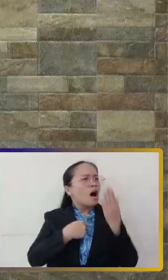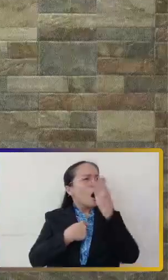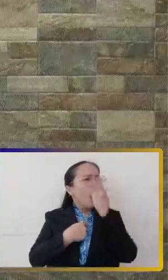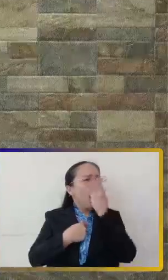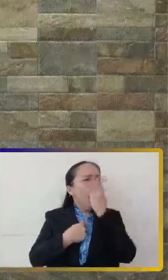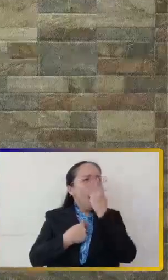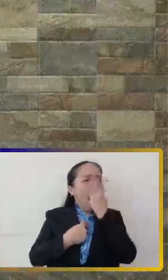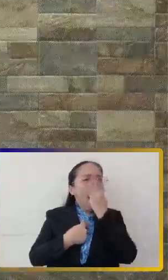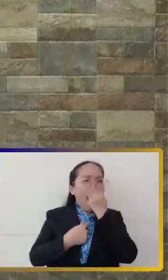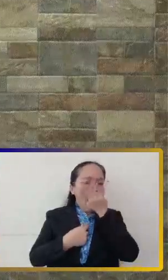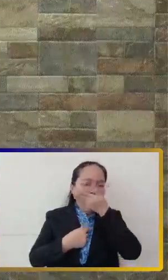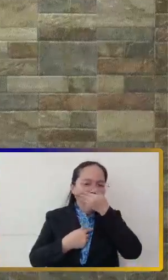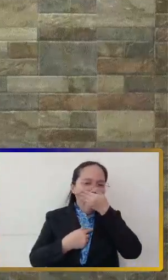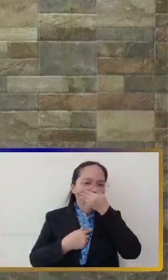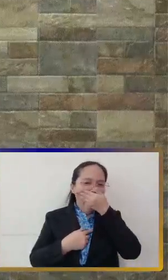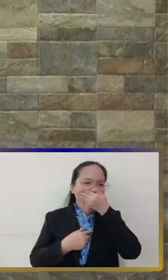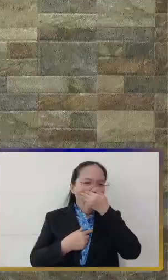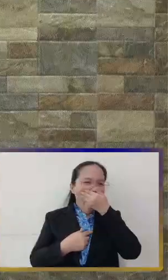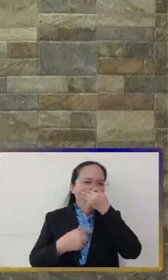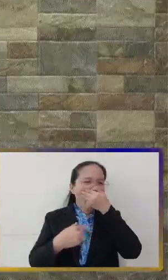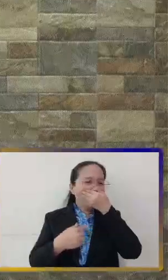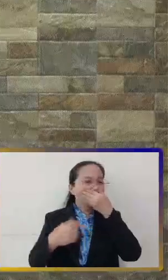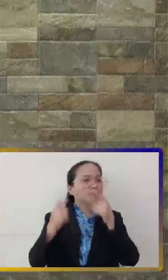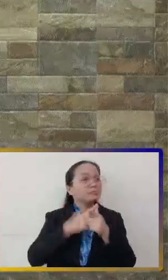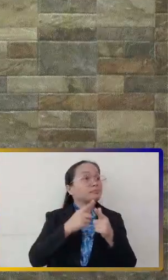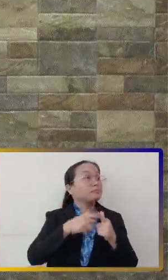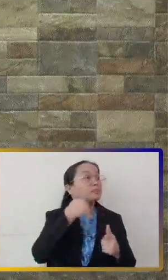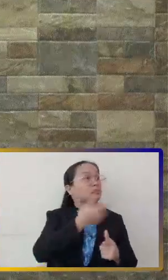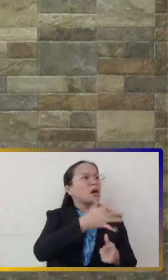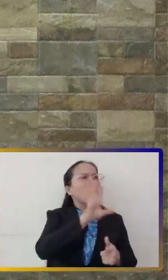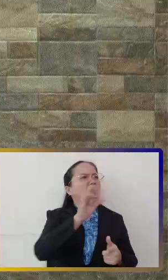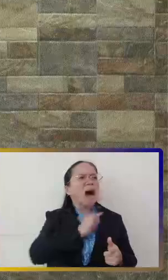damit ng pang mayaman. No. Damit na pang worship.